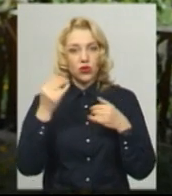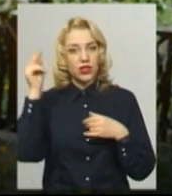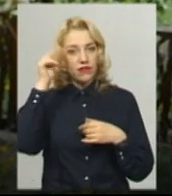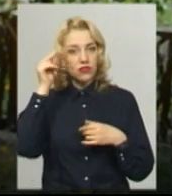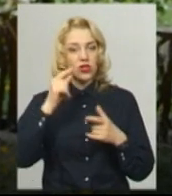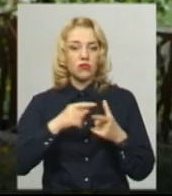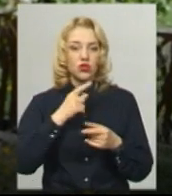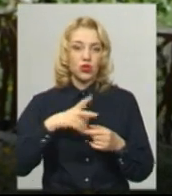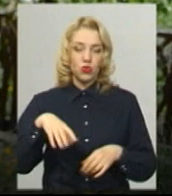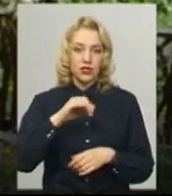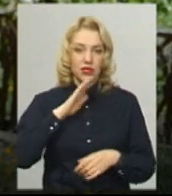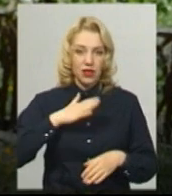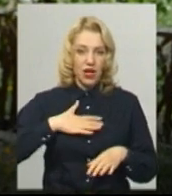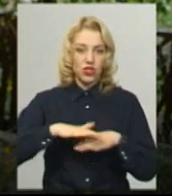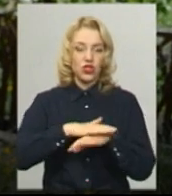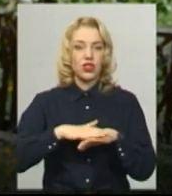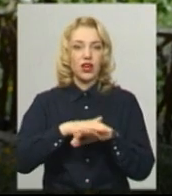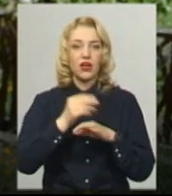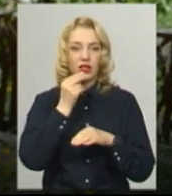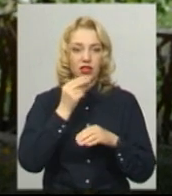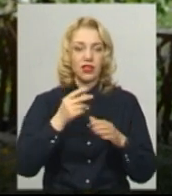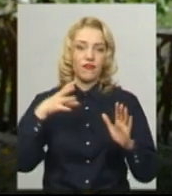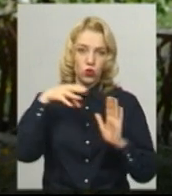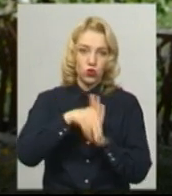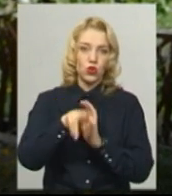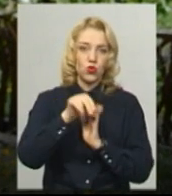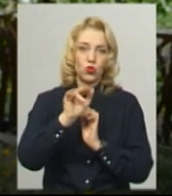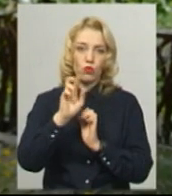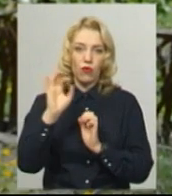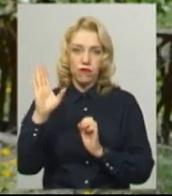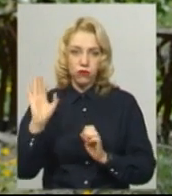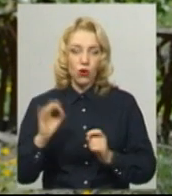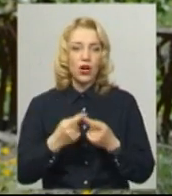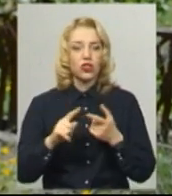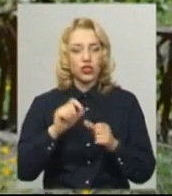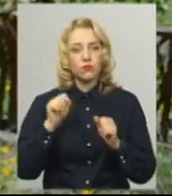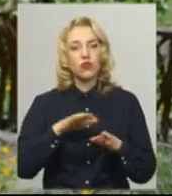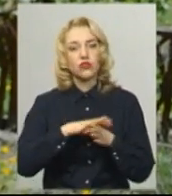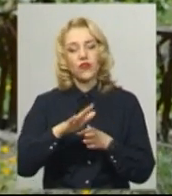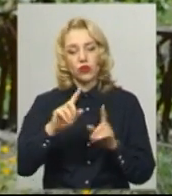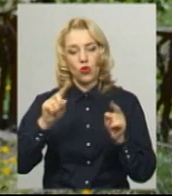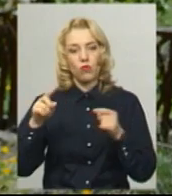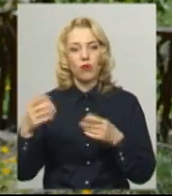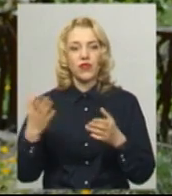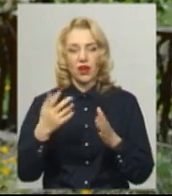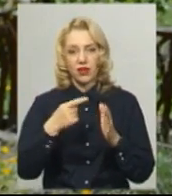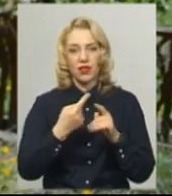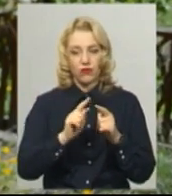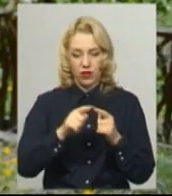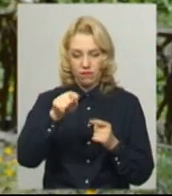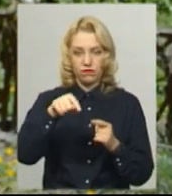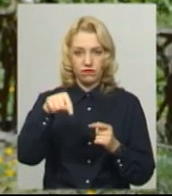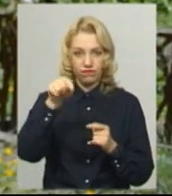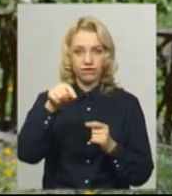ринки, їх у нас 5, включно, до речі, з Дубово, чи можуть вони виконати ці вимоги, які там вказані. Ми спілкуємося на цей предмет з